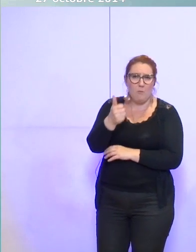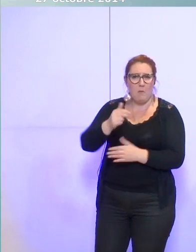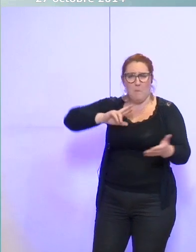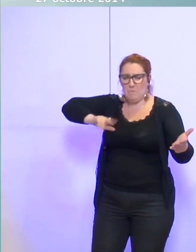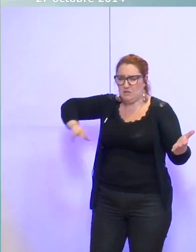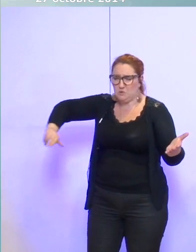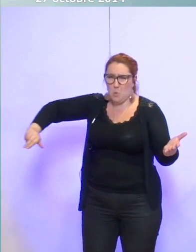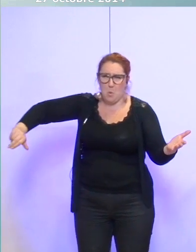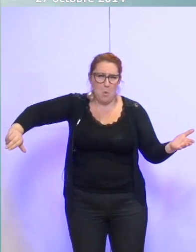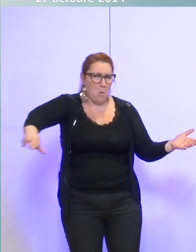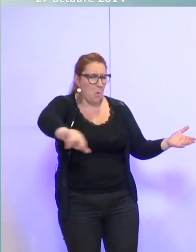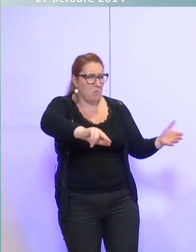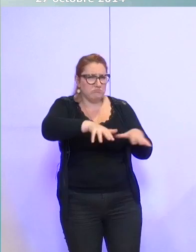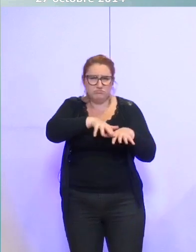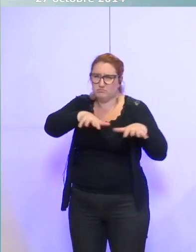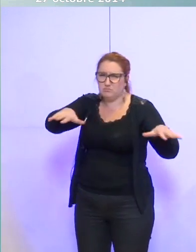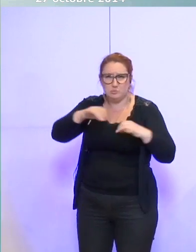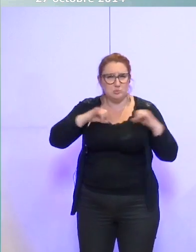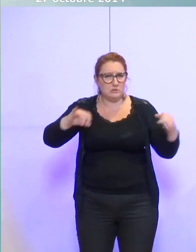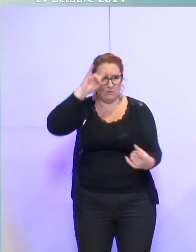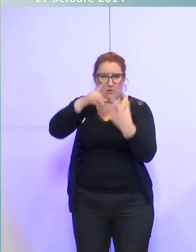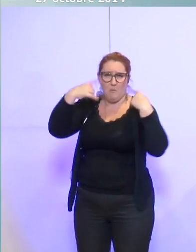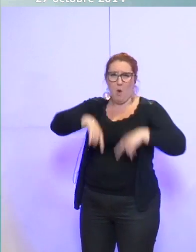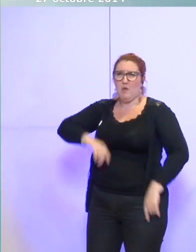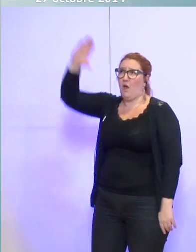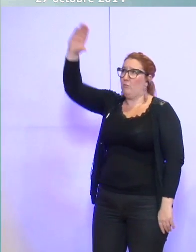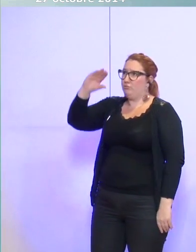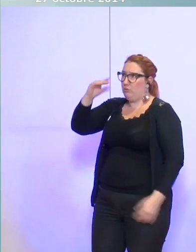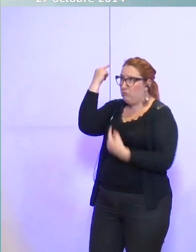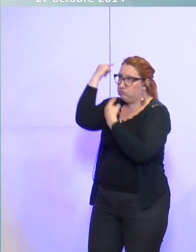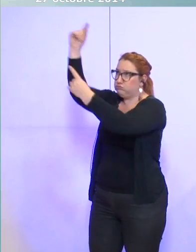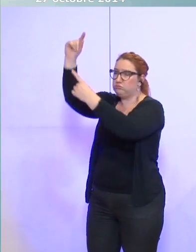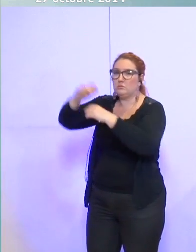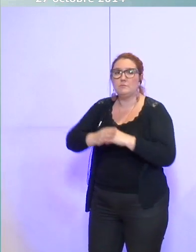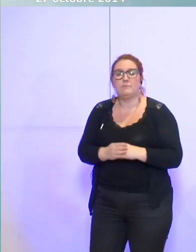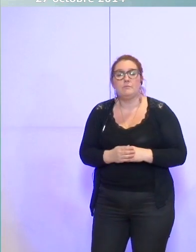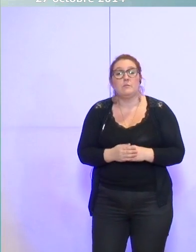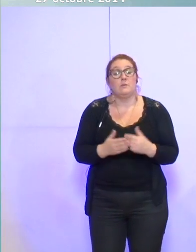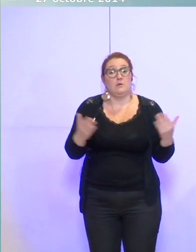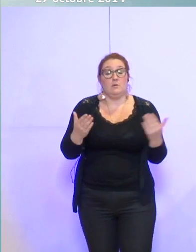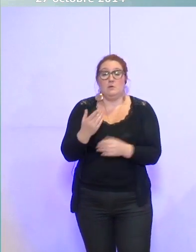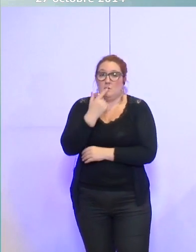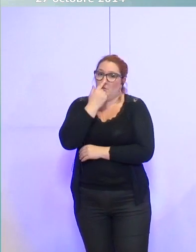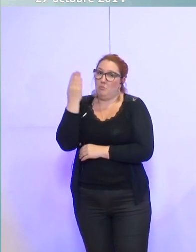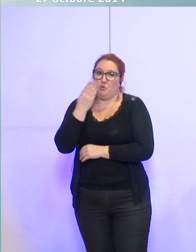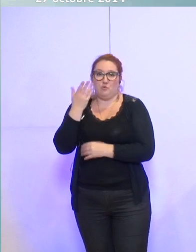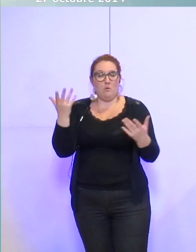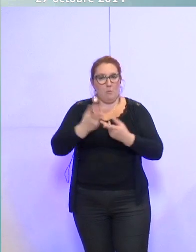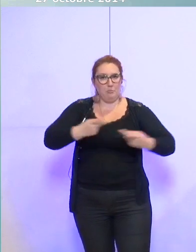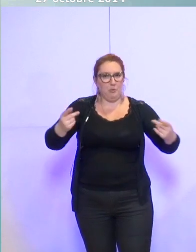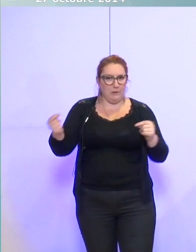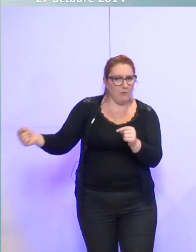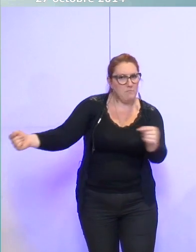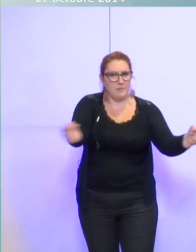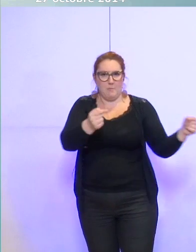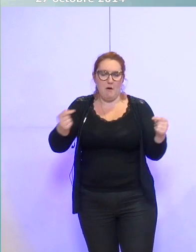pétitions de façon très forte contre ces baisses de dotation. Nous avons là une nécessité de débat public, car cette